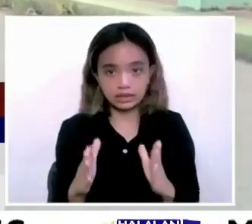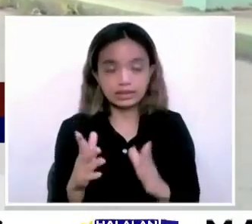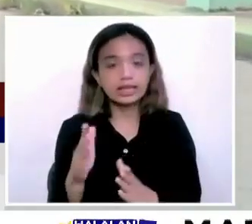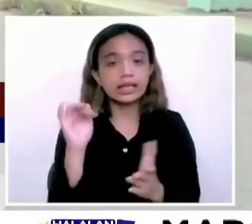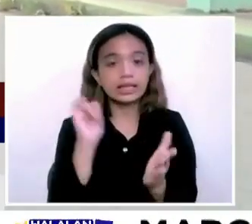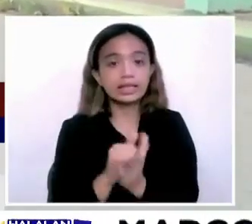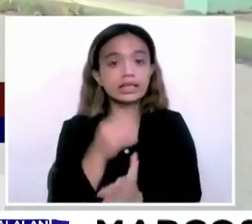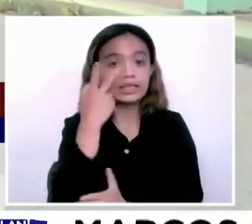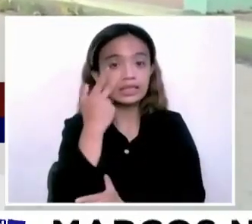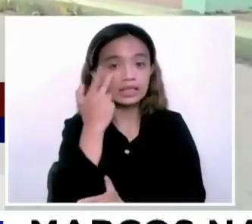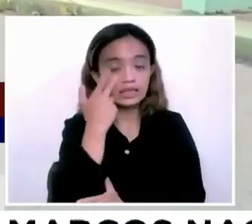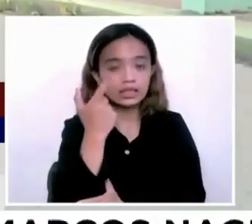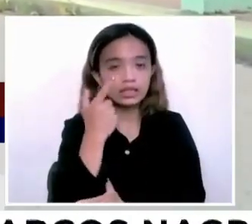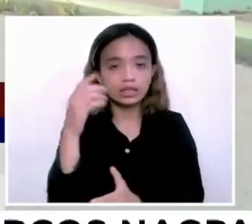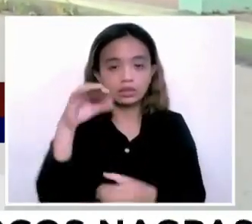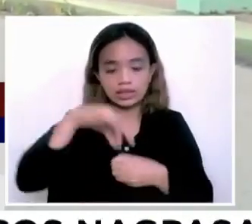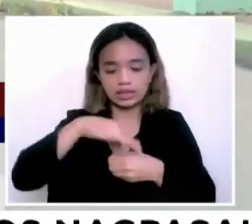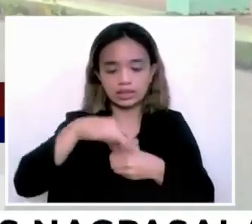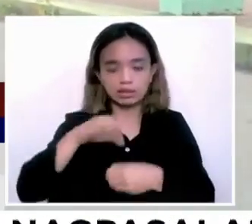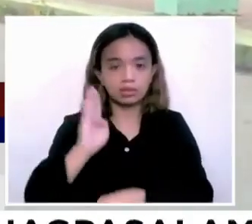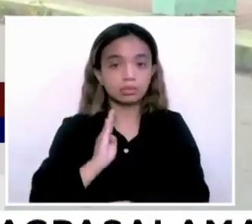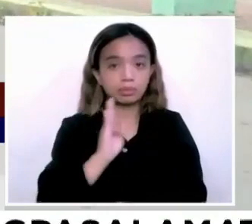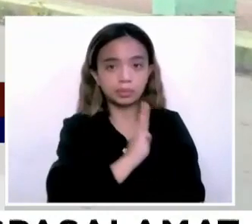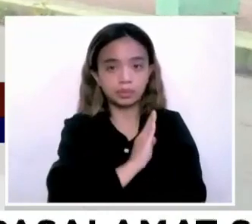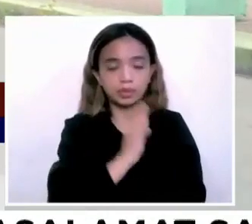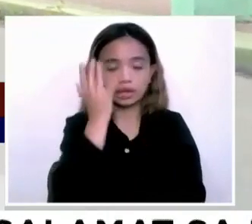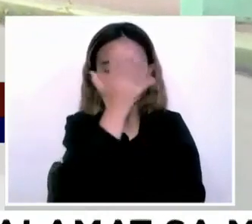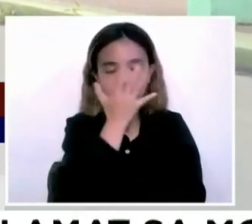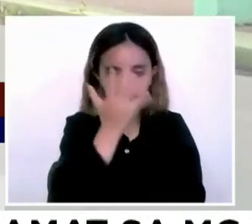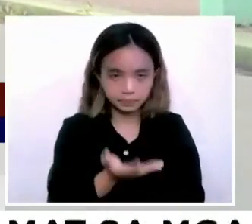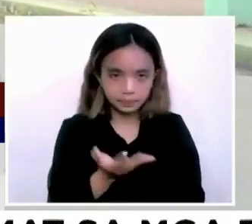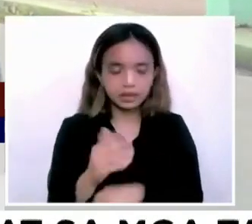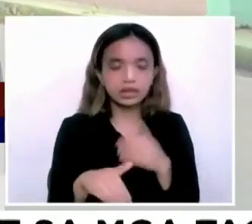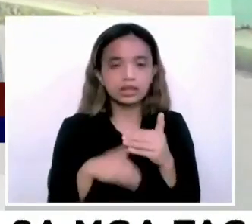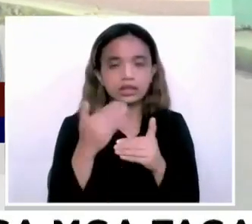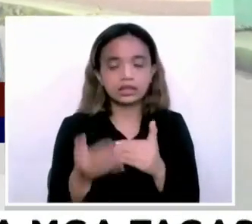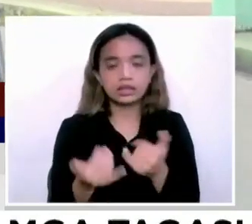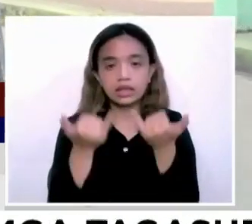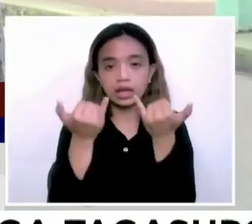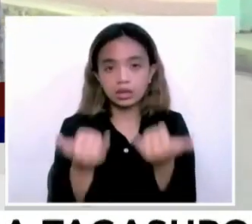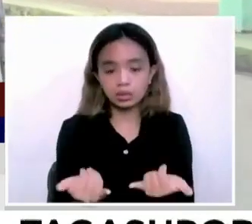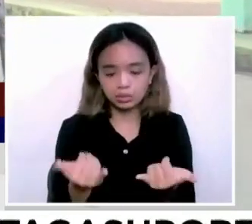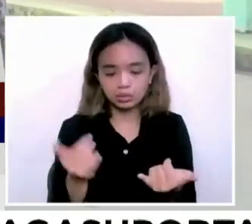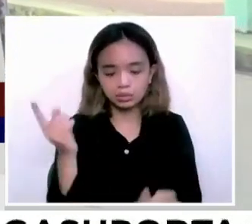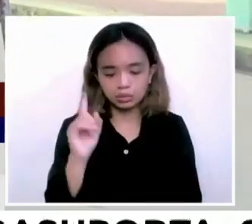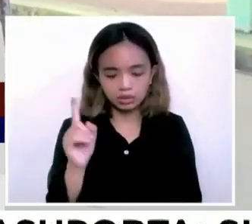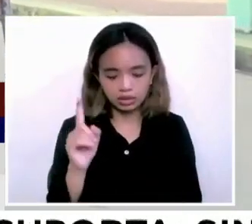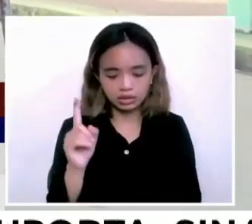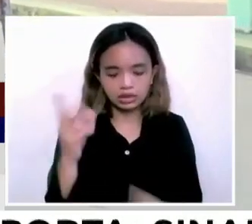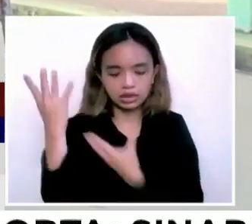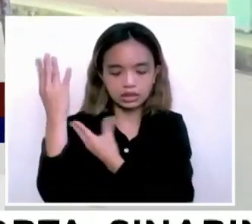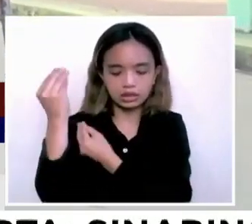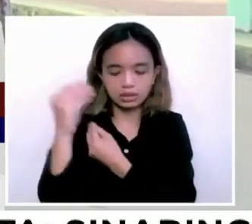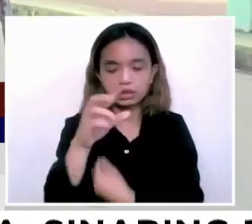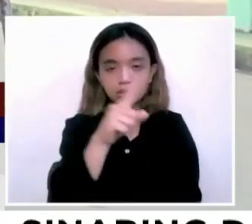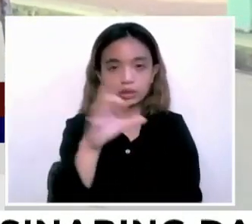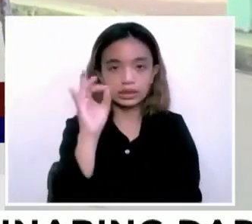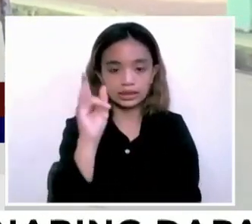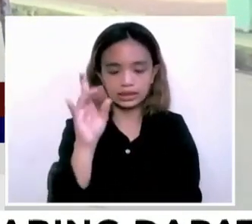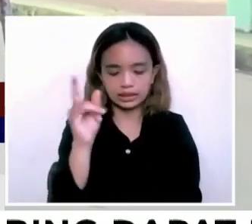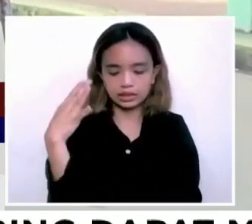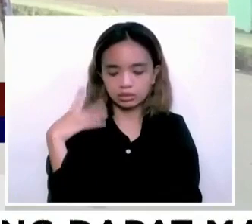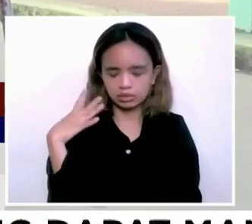yung isa sa mga electoral board na nahimatay. At sa ngayon, ang status, nasa 118 pa yung kanilang hinihintay,